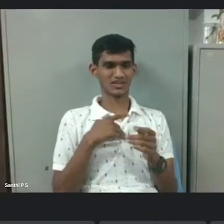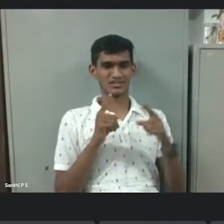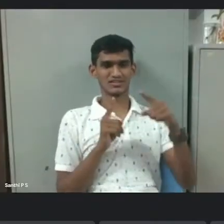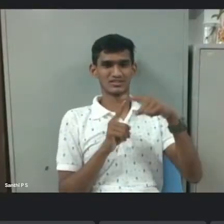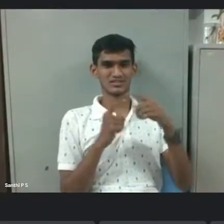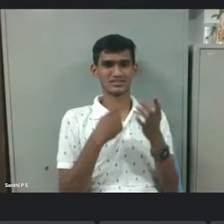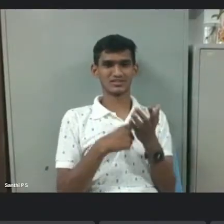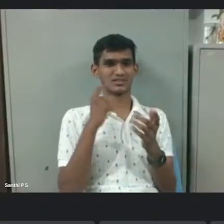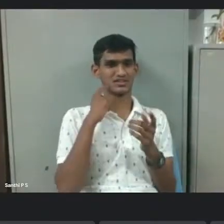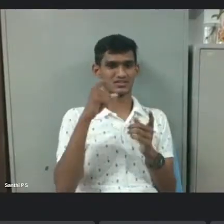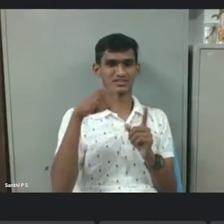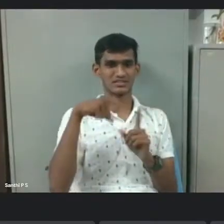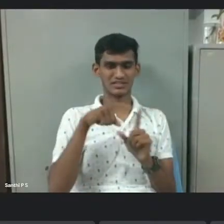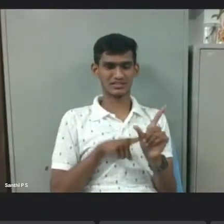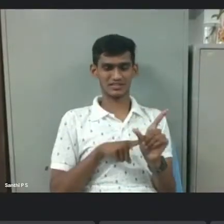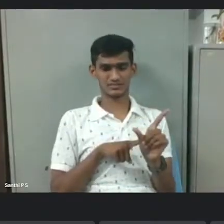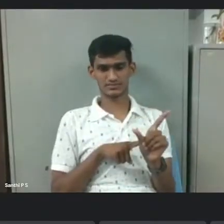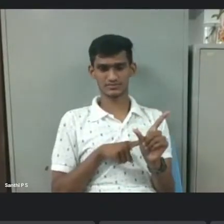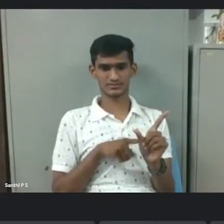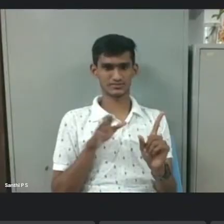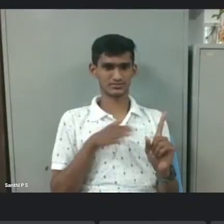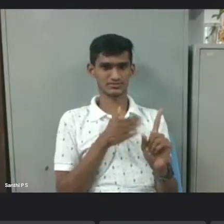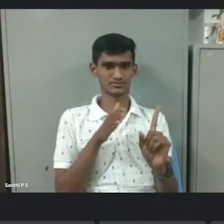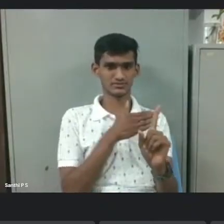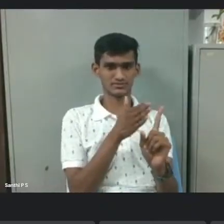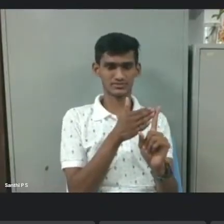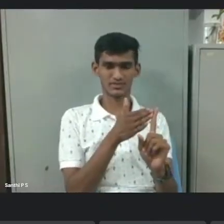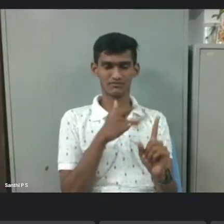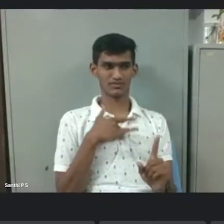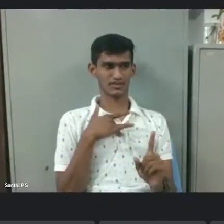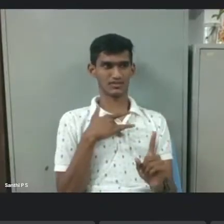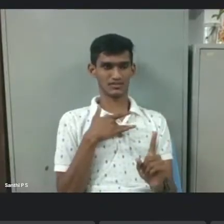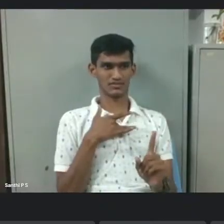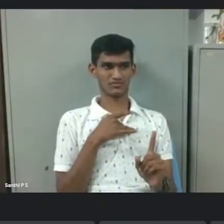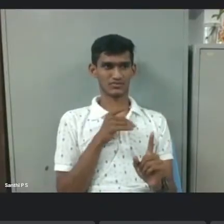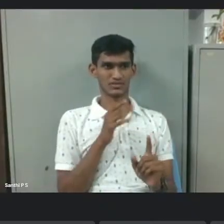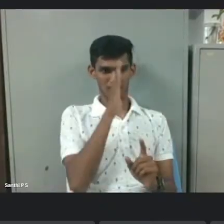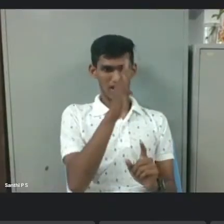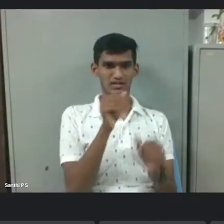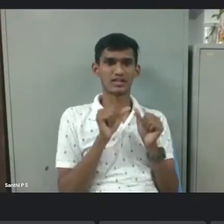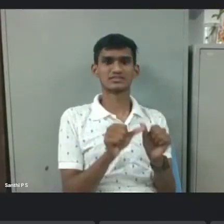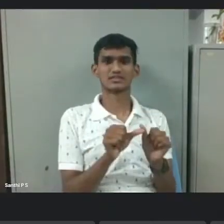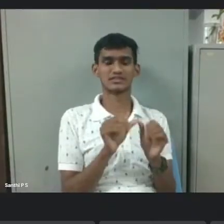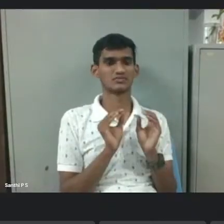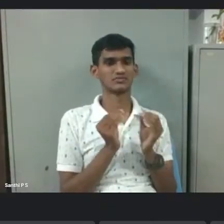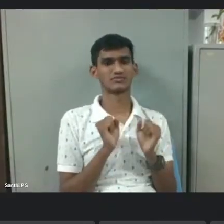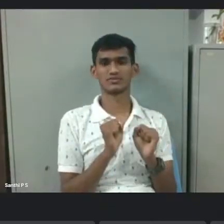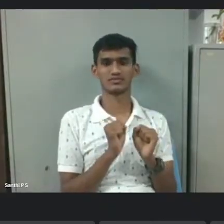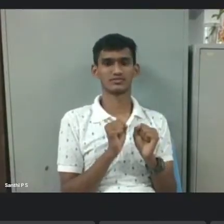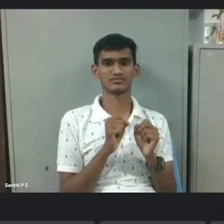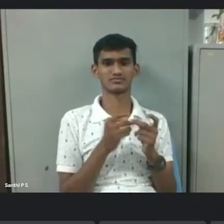ഒറ്റ വാക്കിലോ ഒറ്റ വാചകത്തിലോ ഉത്തരം പറയാൻ സാധിക്കാത്ത ഒരു ക്വസ്റ്റ്യനും കൂടിയാണ്. കാരണം ഞാനിപ്പോ സ്പെഷ്യൽ സ്കൂളിലാണ് വർക്ക് ചെയ്യുന്നത്. അപ്പൊ എന്നോട്